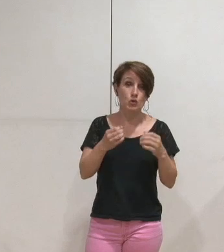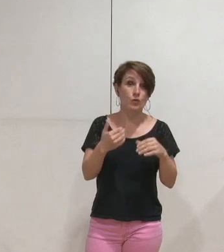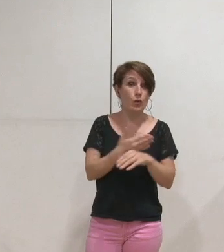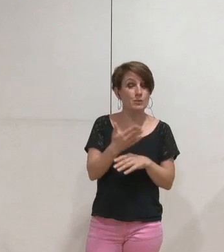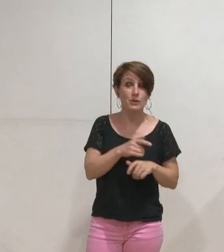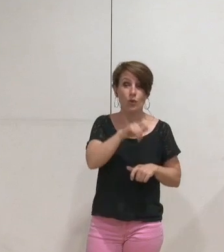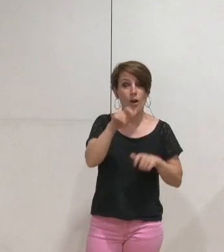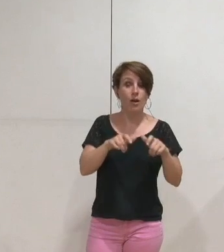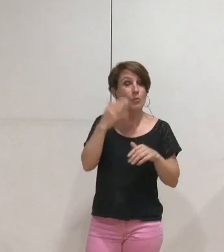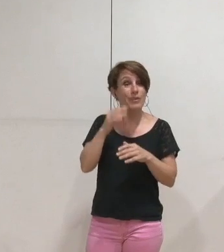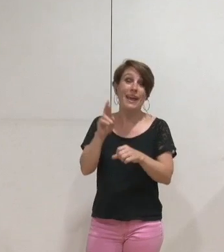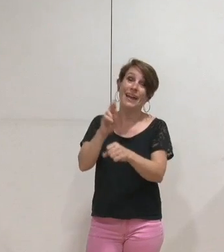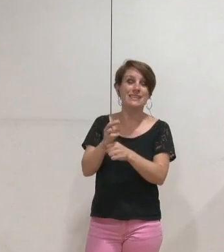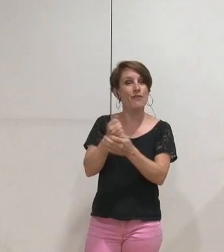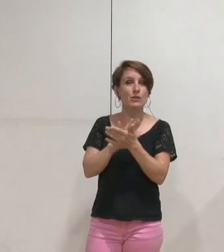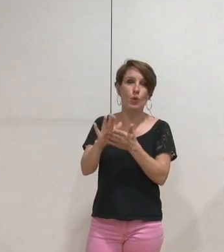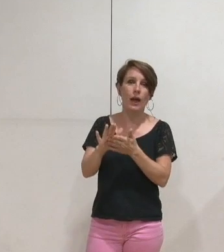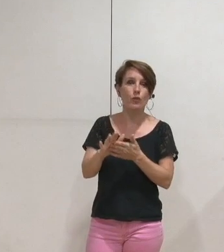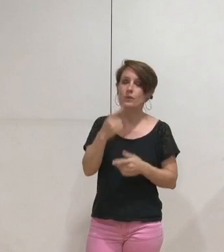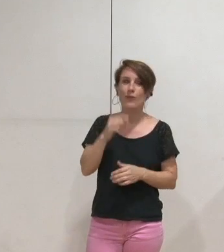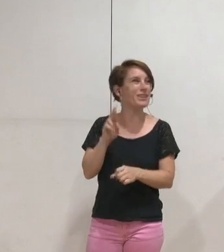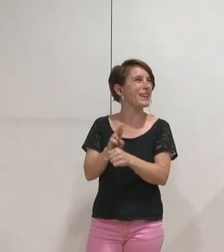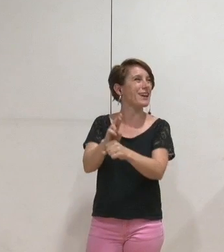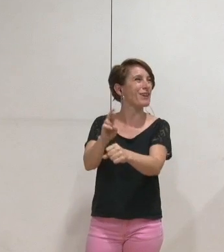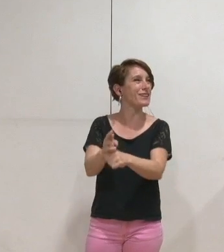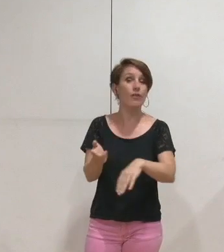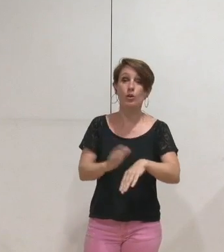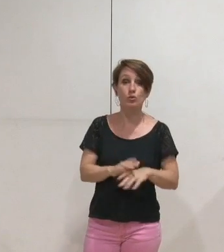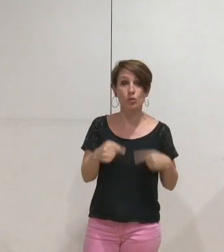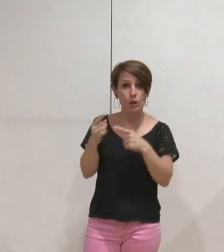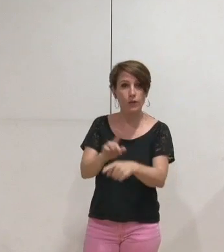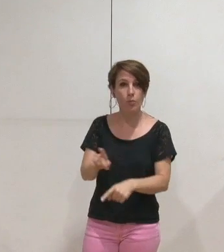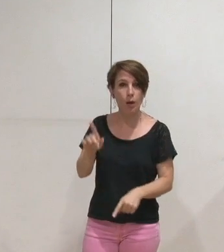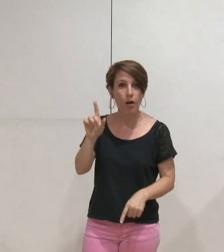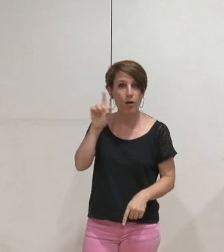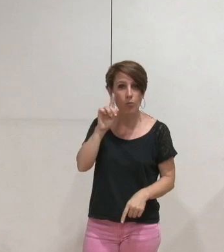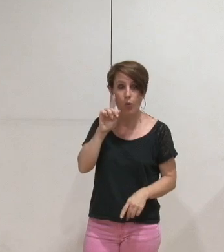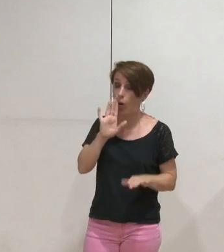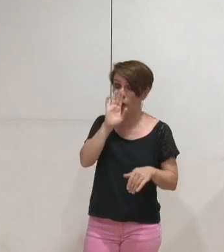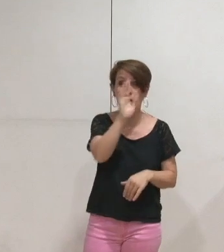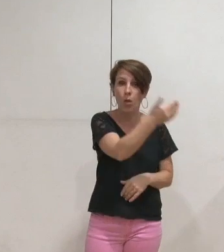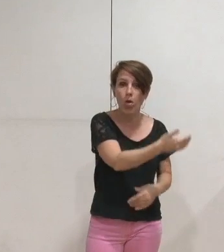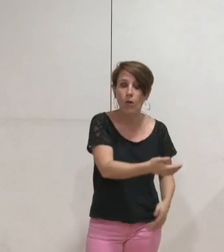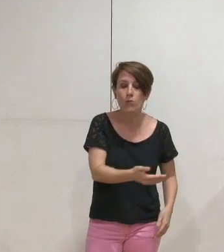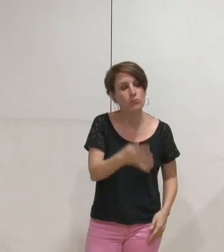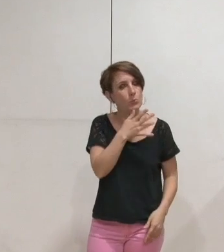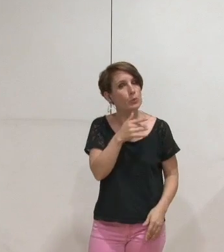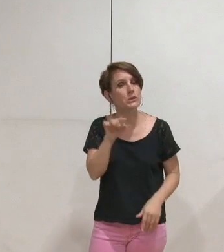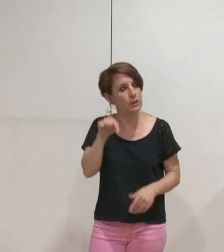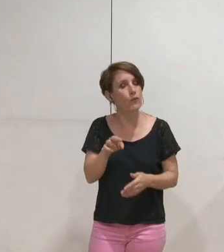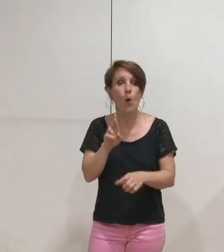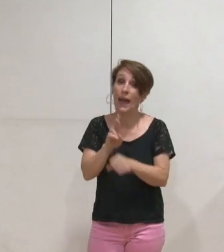pensent venir et puis qui changent leur plan au dernier moment et finalement desples vides alors qu'on retrouve du monde dehors je mets au voie cet